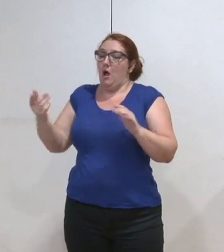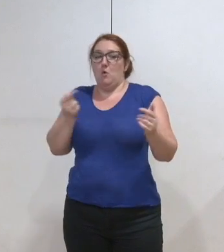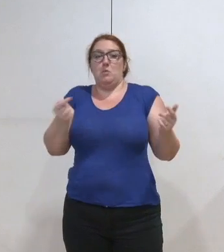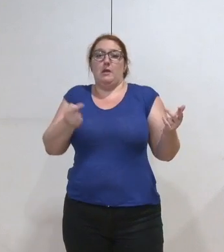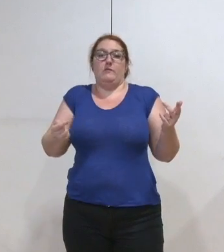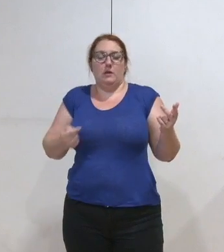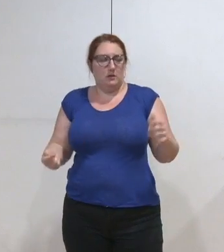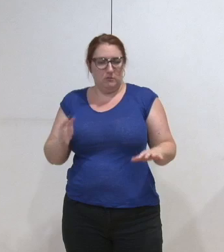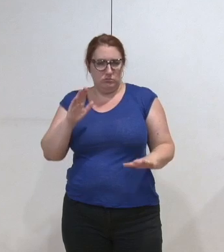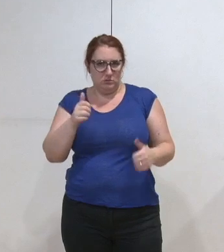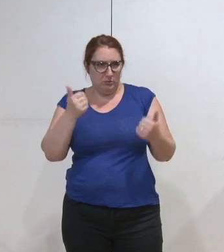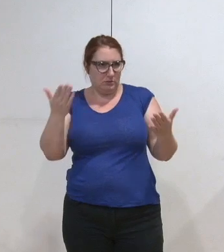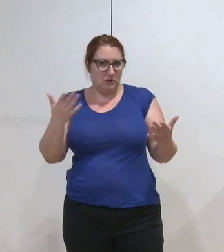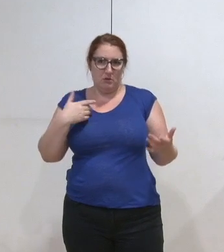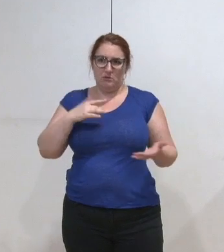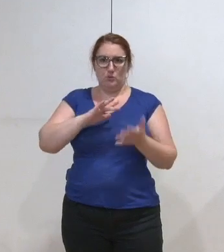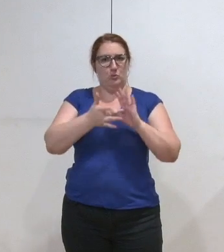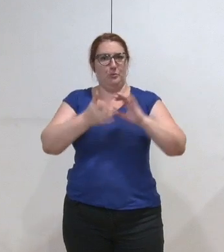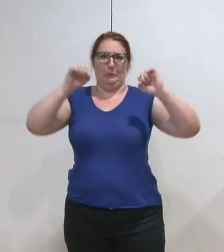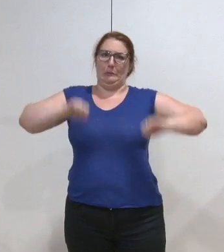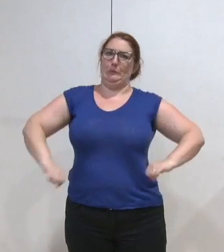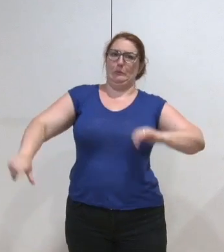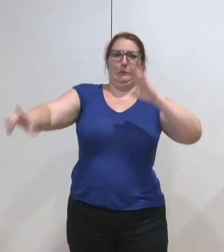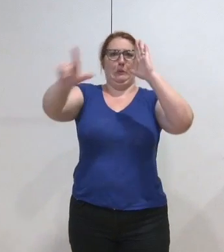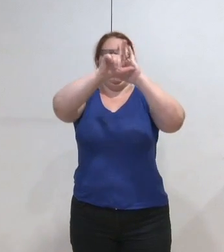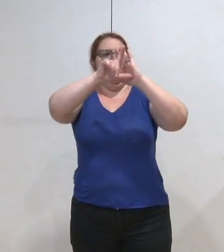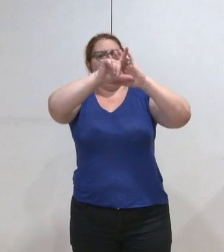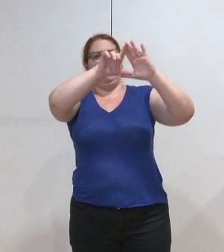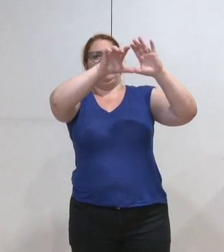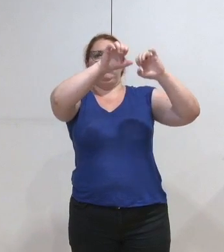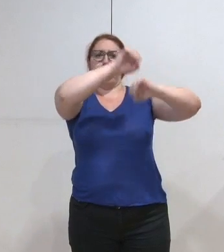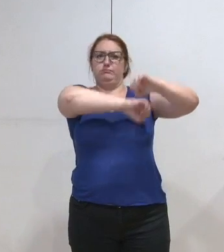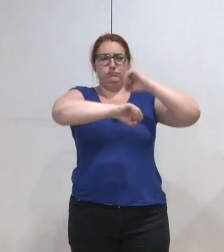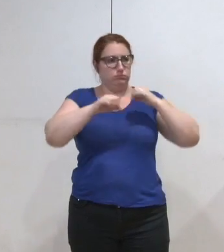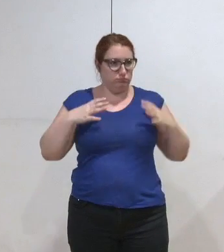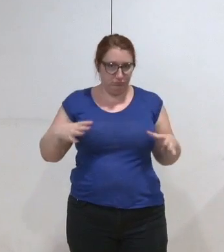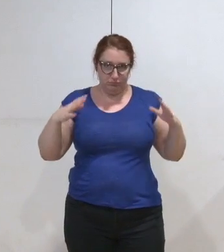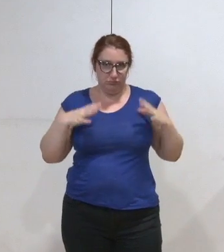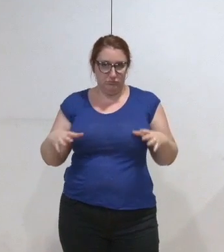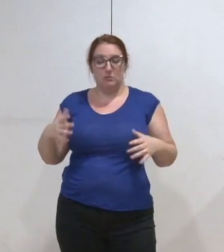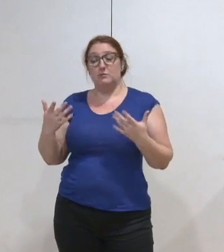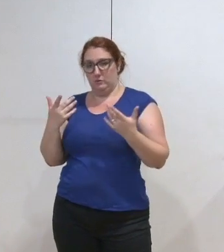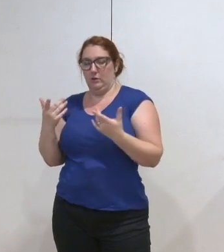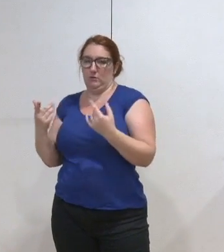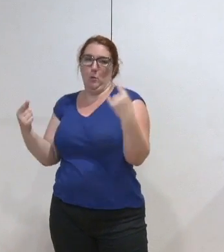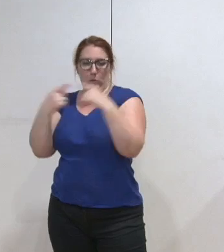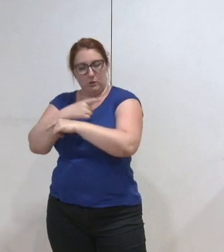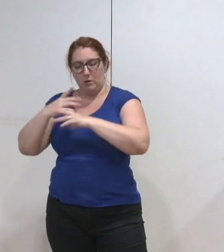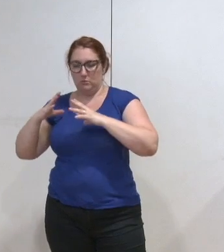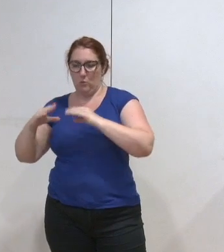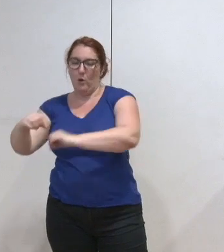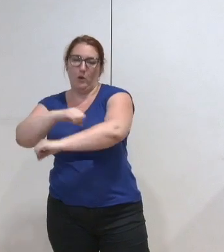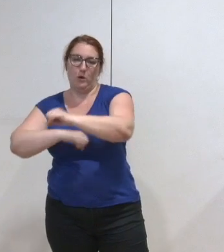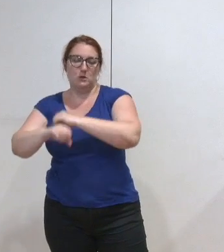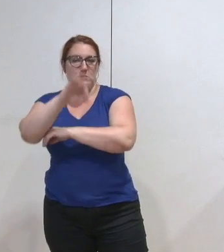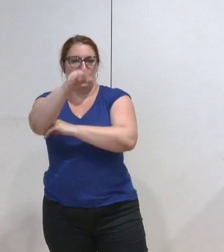assemblée qui avait des pouvoirs législatifs ce que nous n'avons évidemment pas devant la les